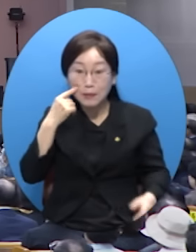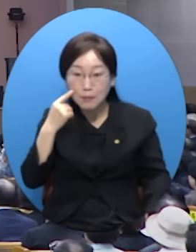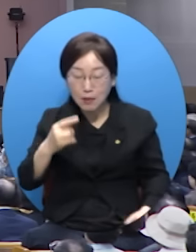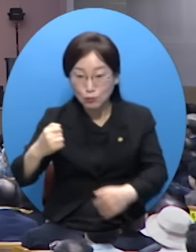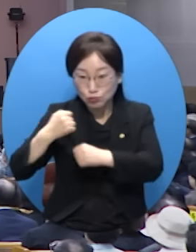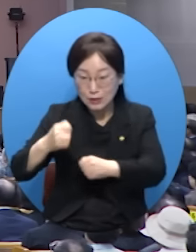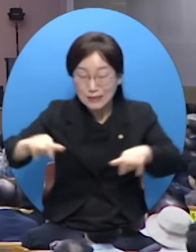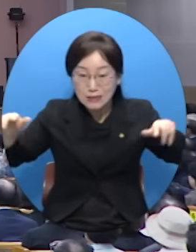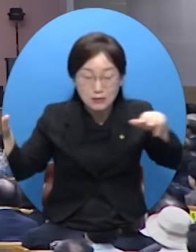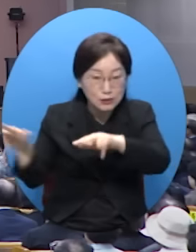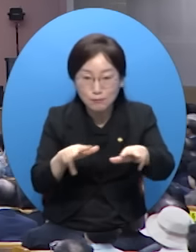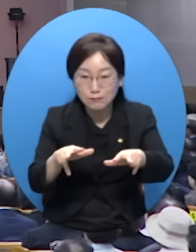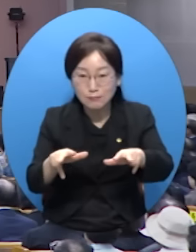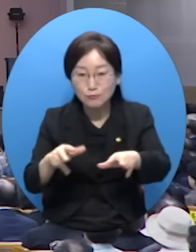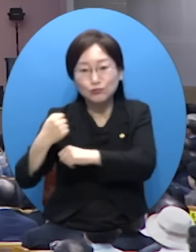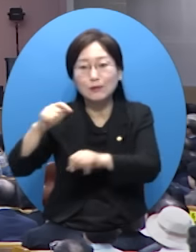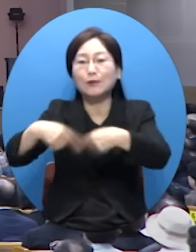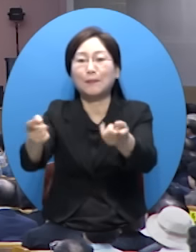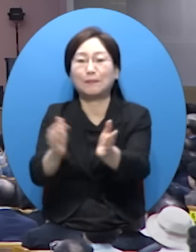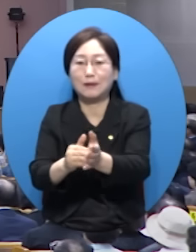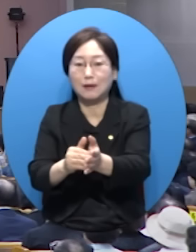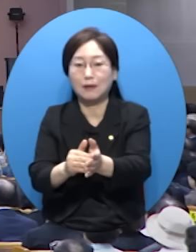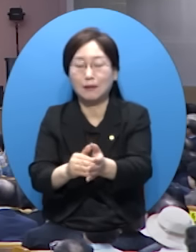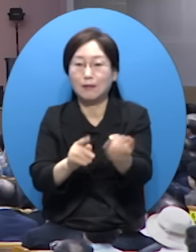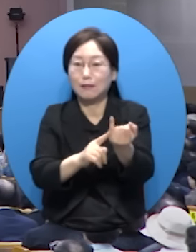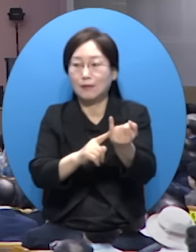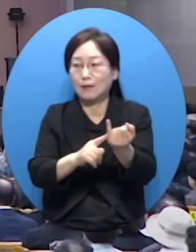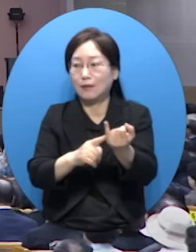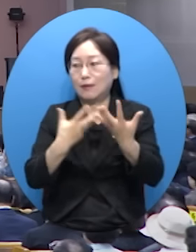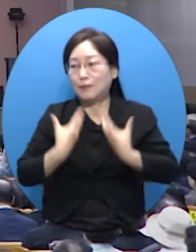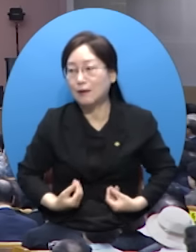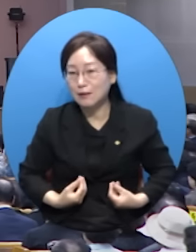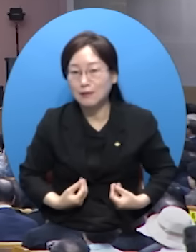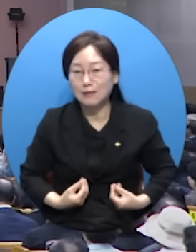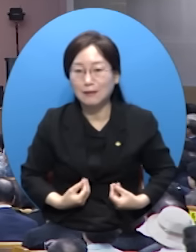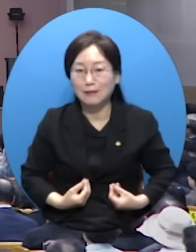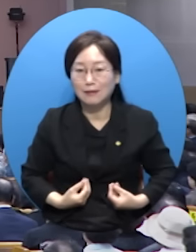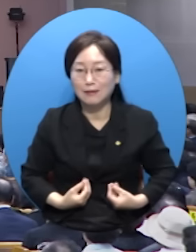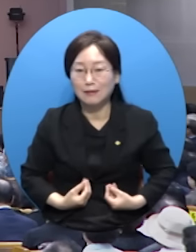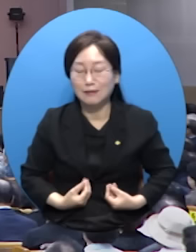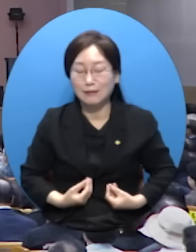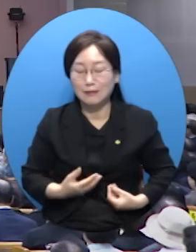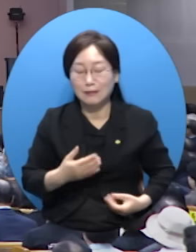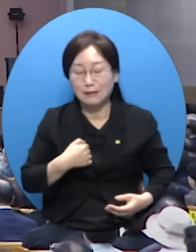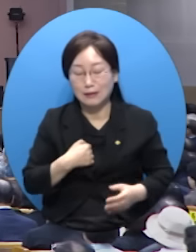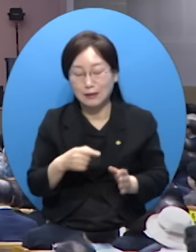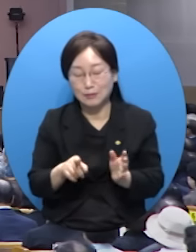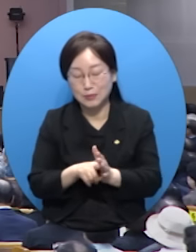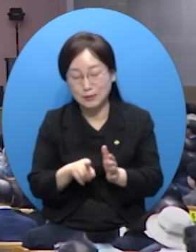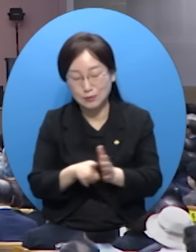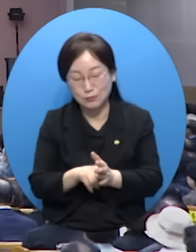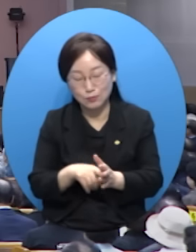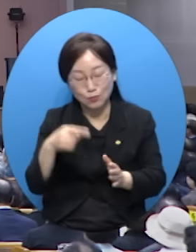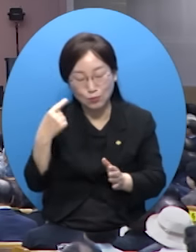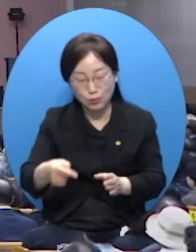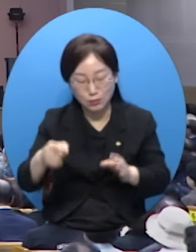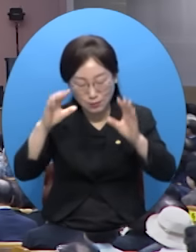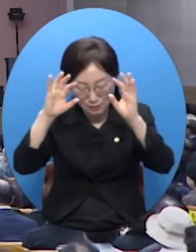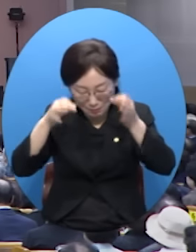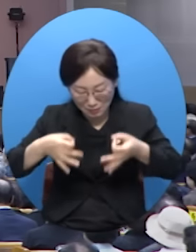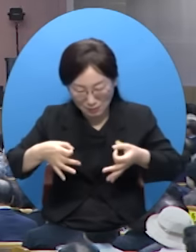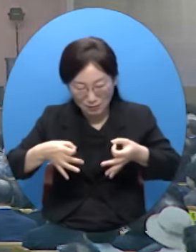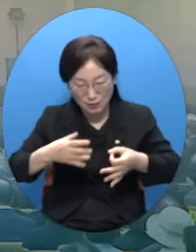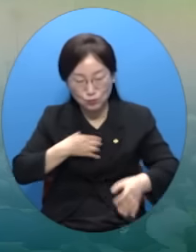입대가 됐어요. 그래서 절망적이고 막막했습니다. 그때 자신의 믿음의 현실을 돌아보게 됐습니다.